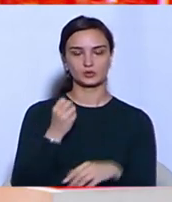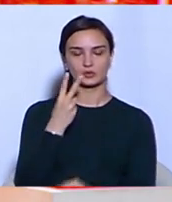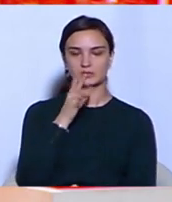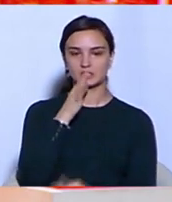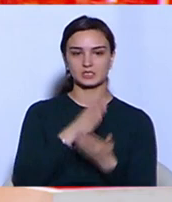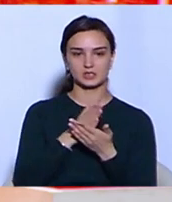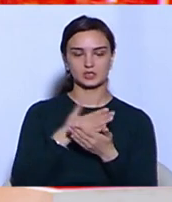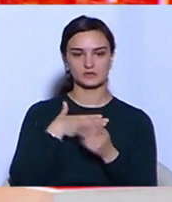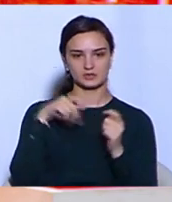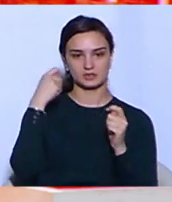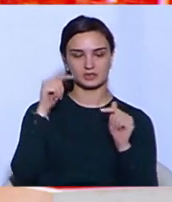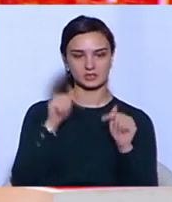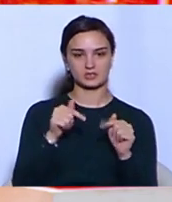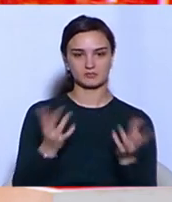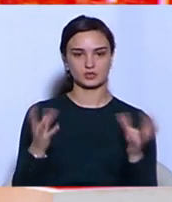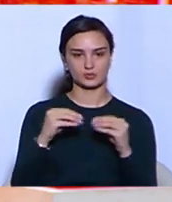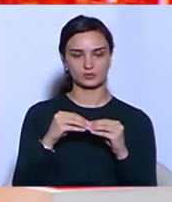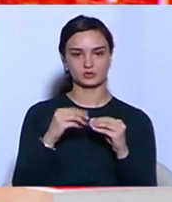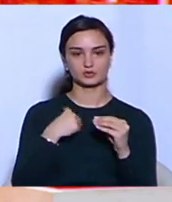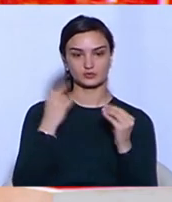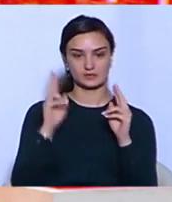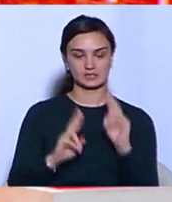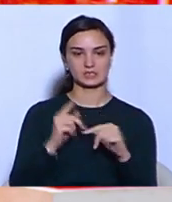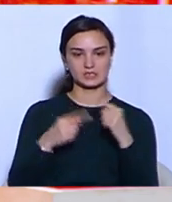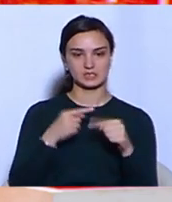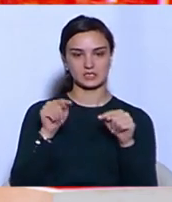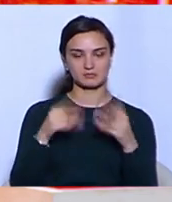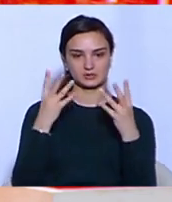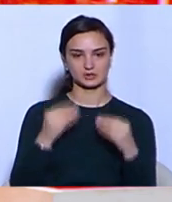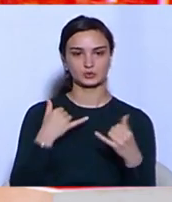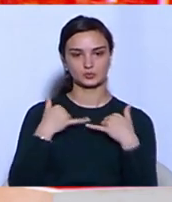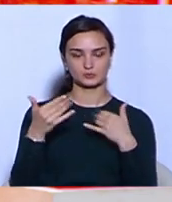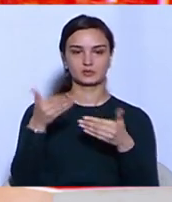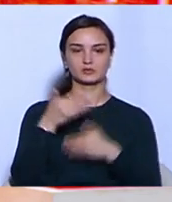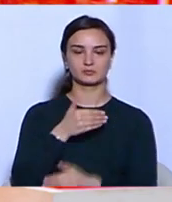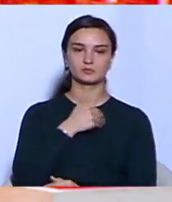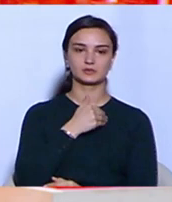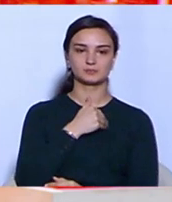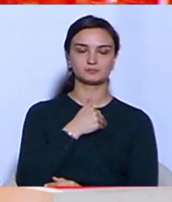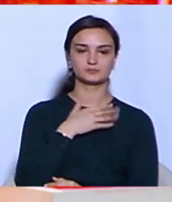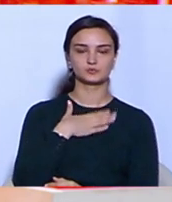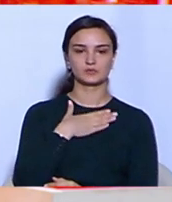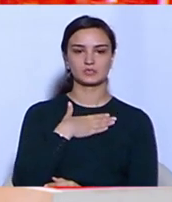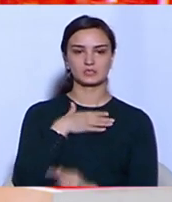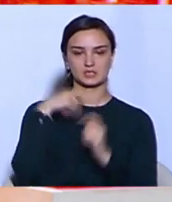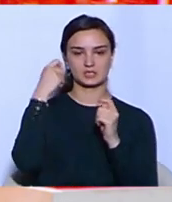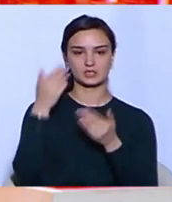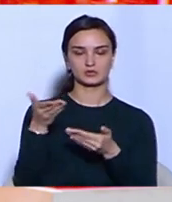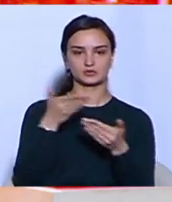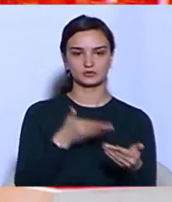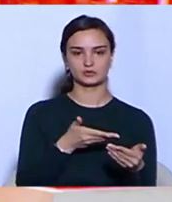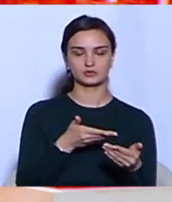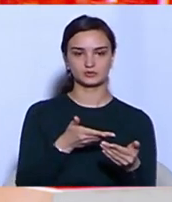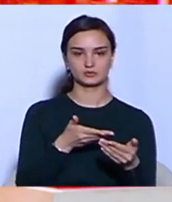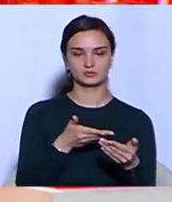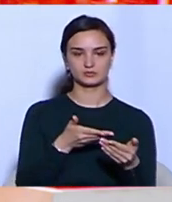წელია ჩვენი გადაცემა შეუერთდა და ჩვენ ტრადიციულად ამ დღის სტუმარი მინდა მოვიწვიო ჩვენს ეთერში და ჩვენს